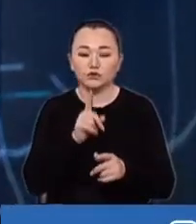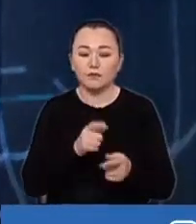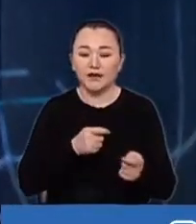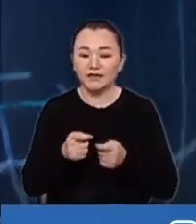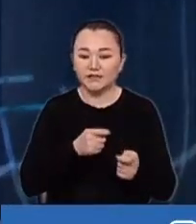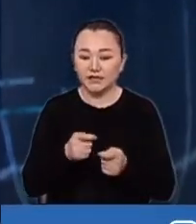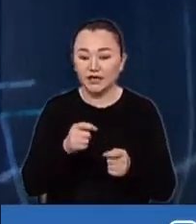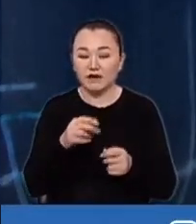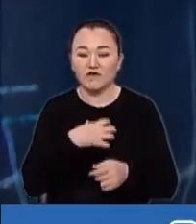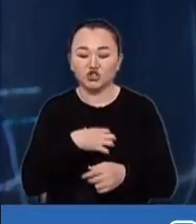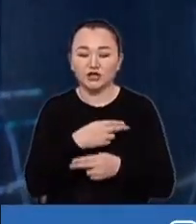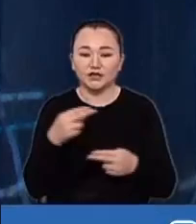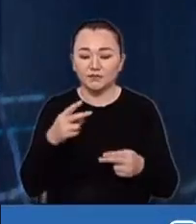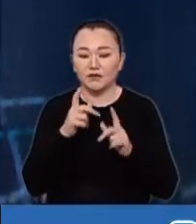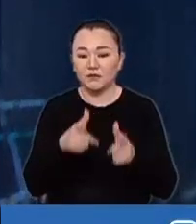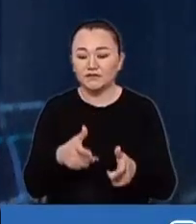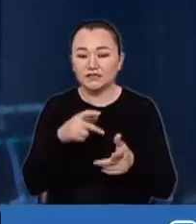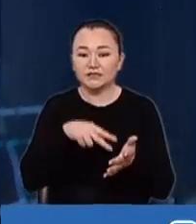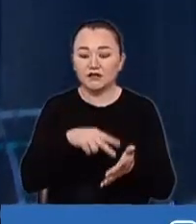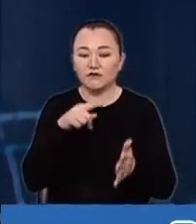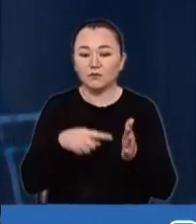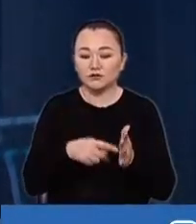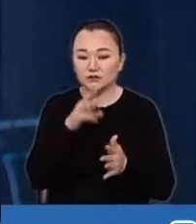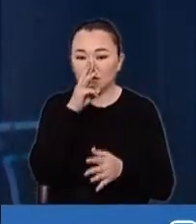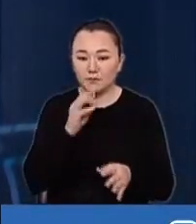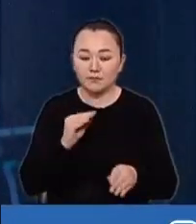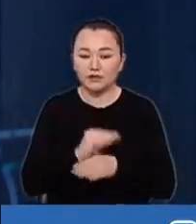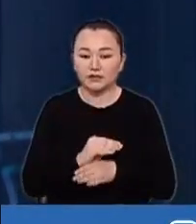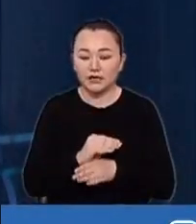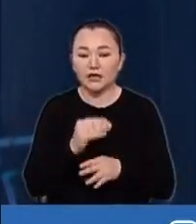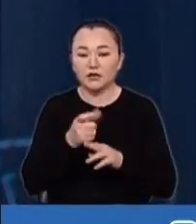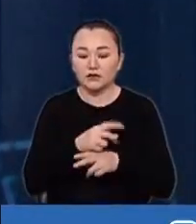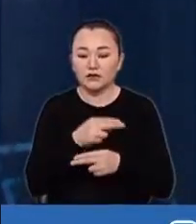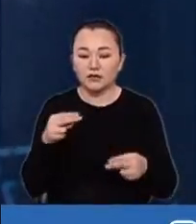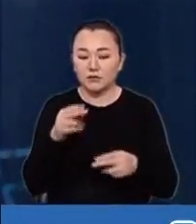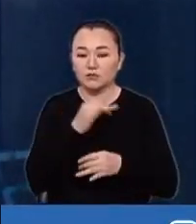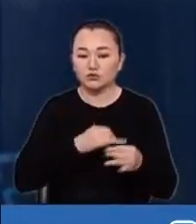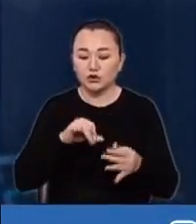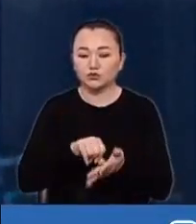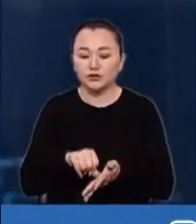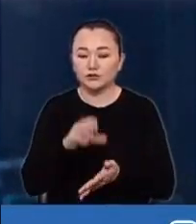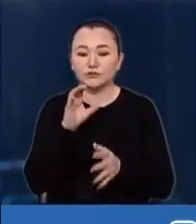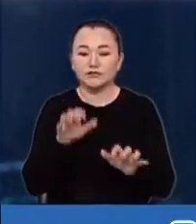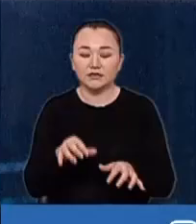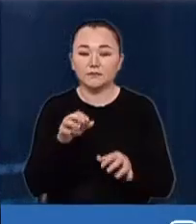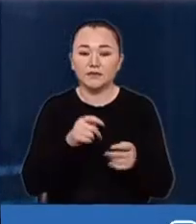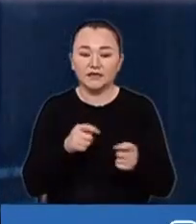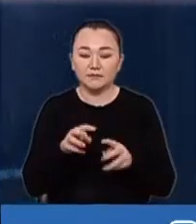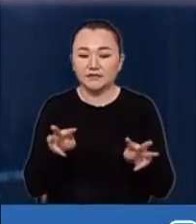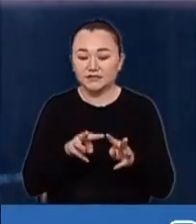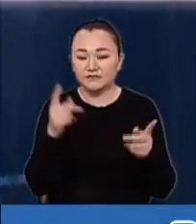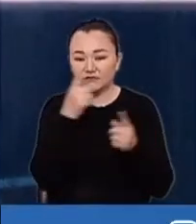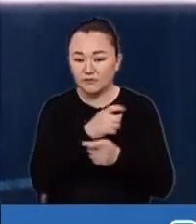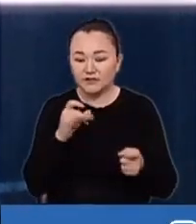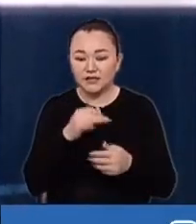одно из важных тем на повестке стал вопрос повышения заработной платы эту тему участники обсуждались представителями из Министерства информации